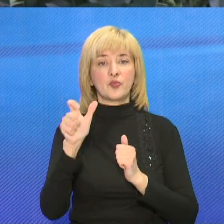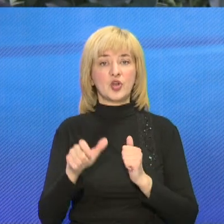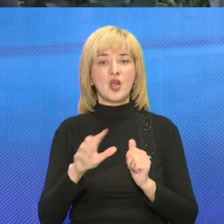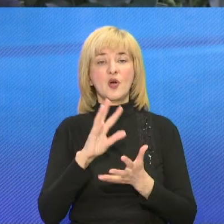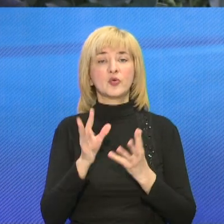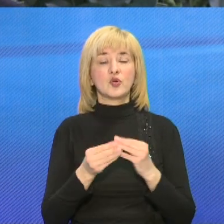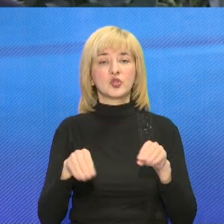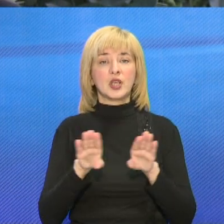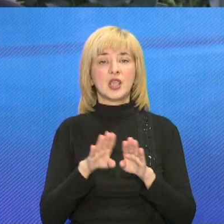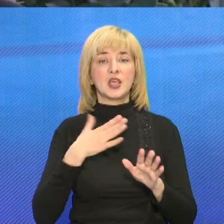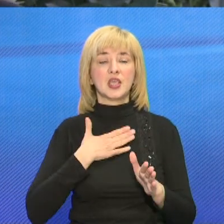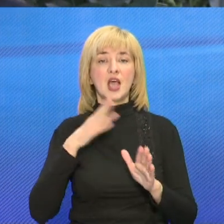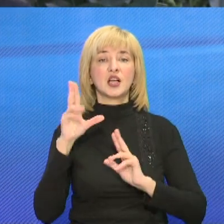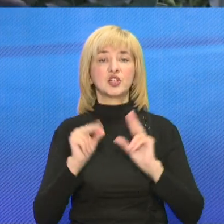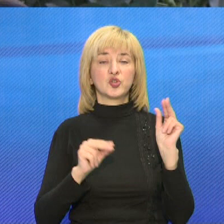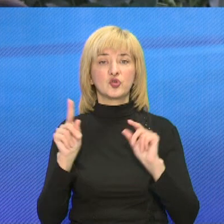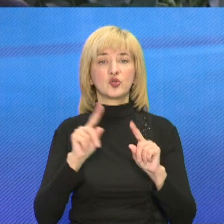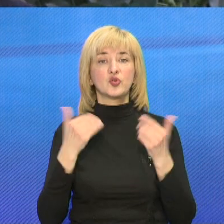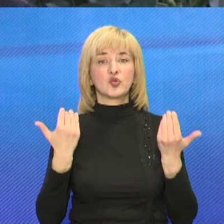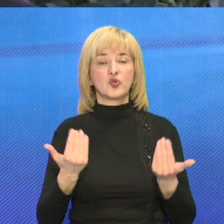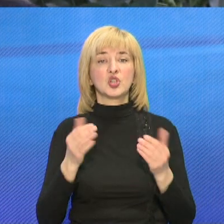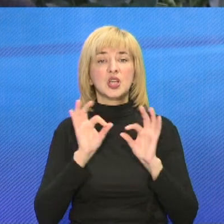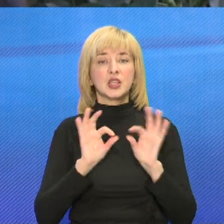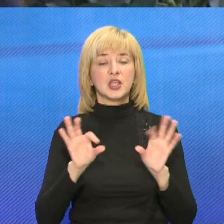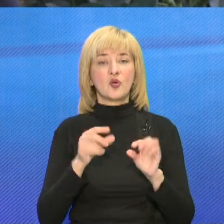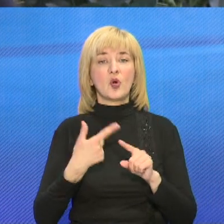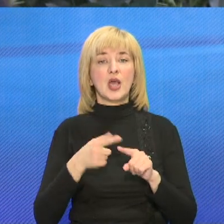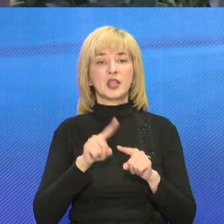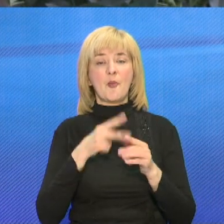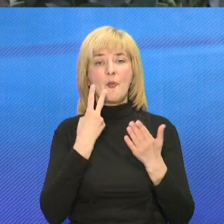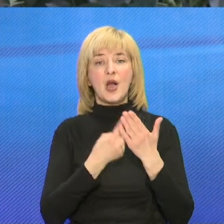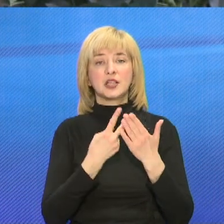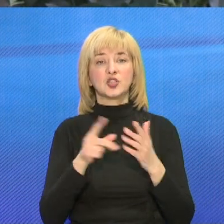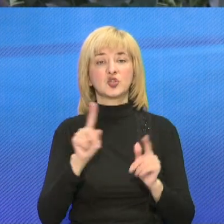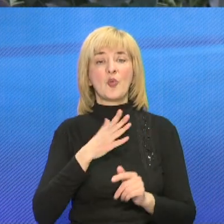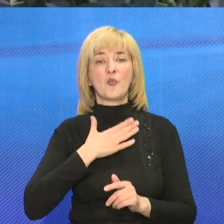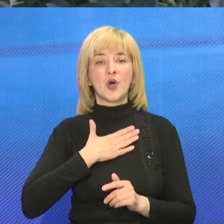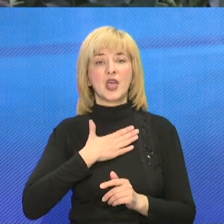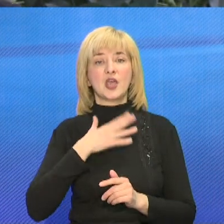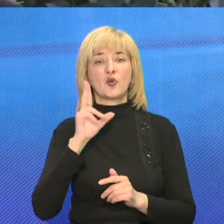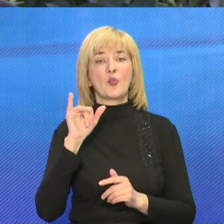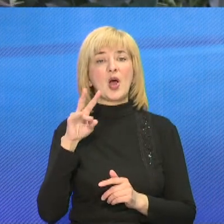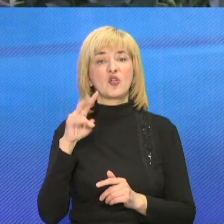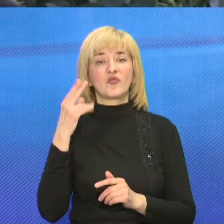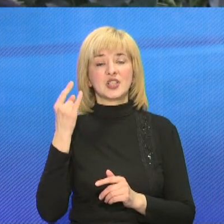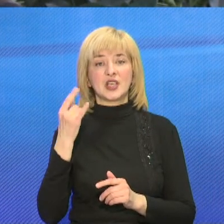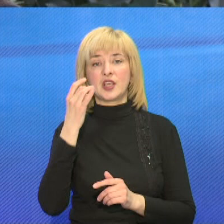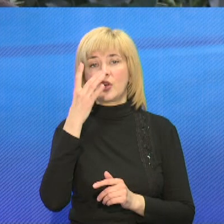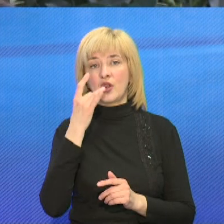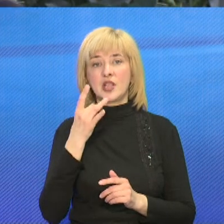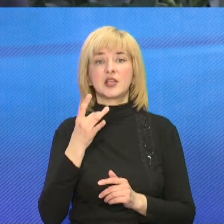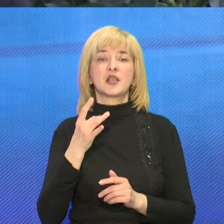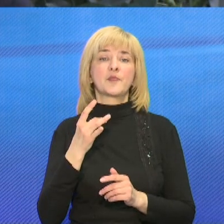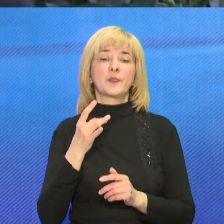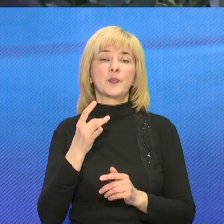ж такі я лічу, што сённяшняя дыктоўка – гэта паказальнік таго, што мы ўсё ж такі купалаўцы і гарадзенцы